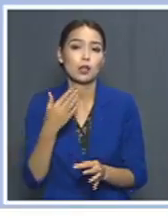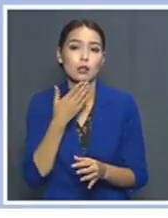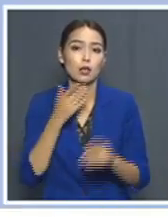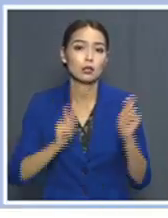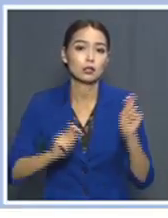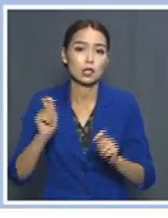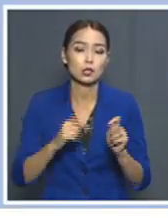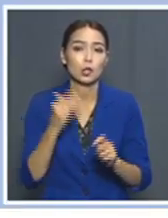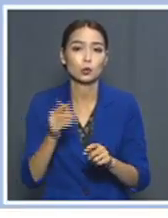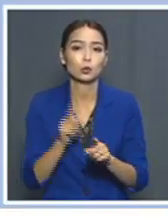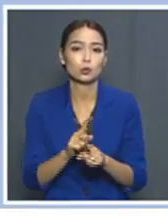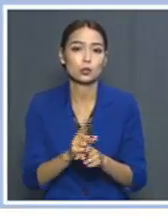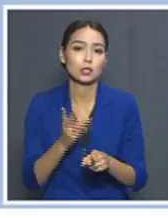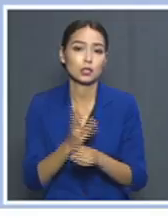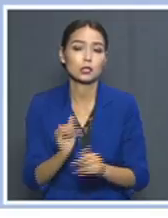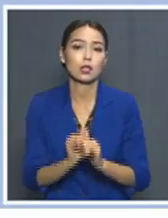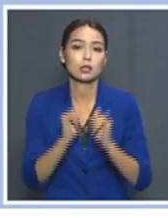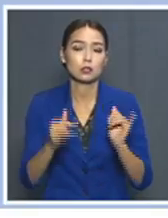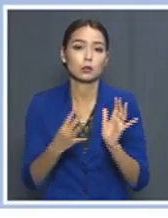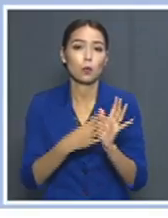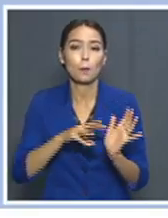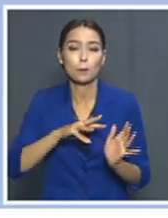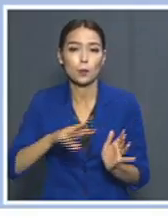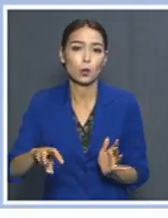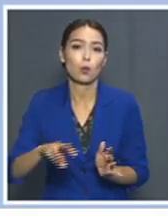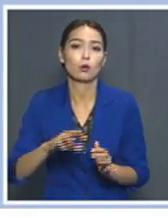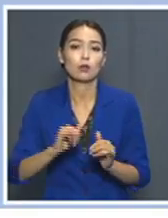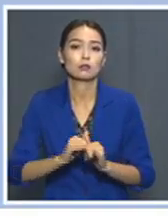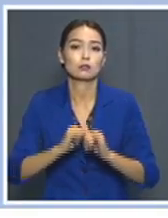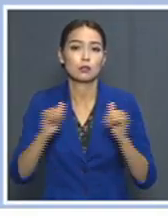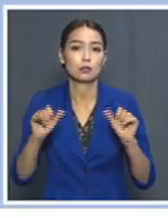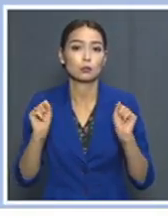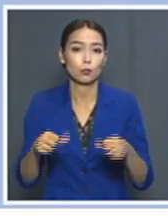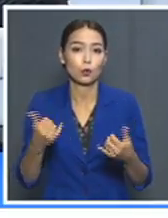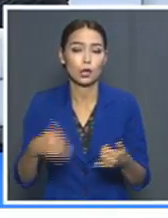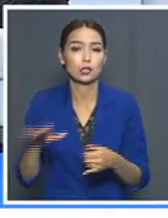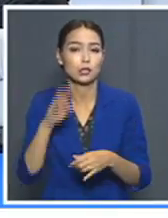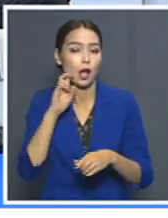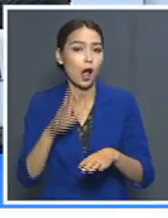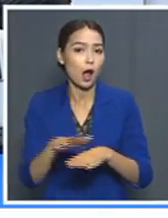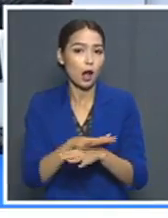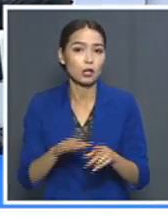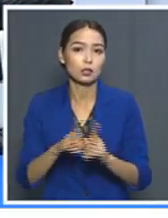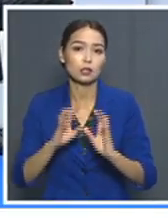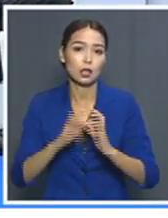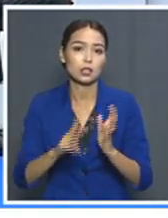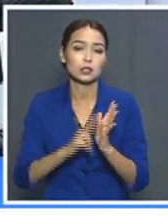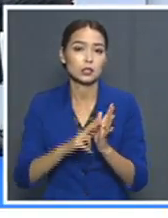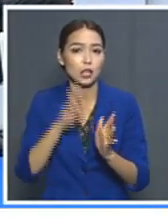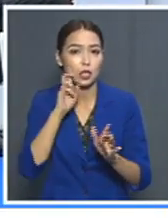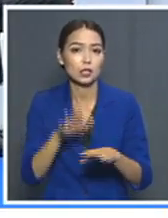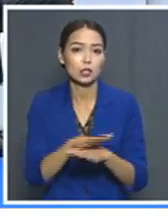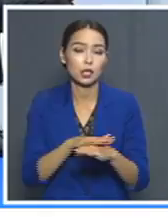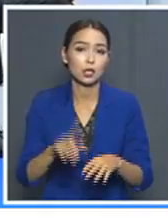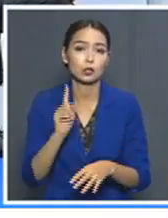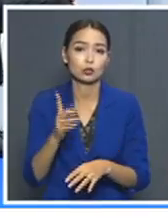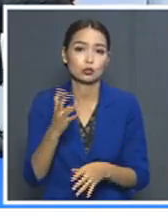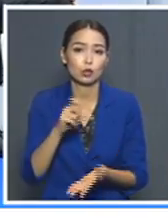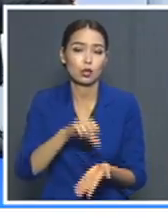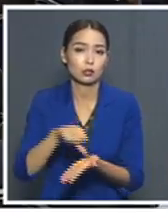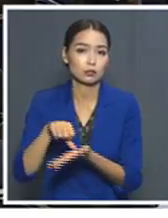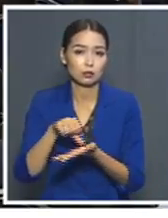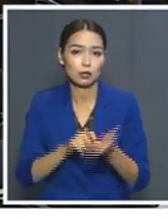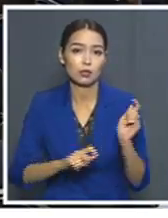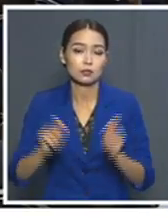ағымы 3 есе артып, 9 миллионнан аспақ. Ал халықаралық жиынға әлемнің 80 елінен 1400 қатысушы келді.